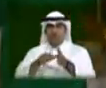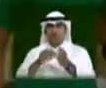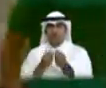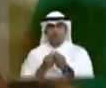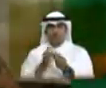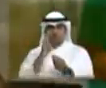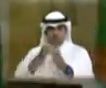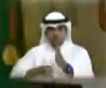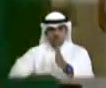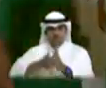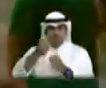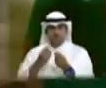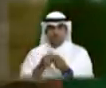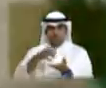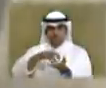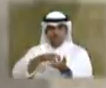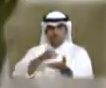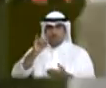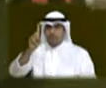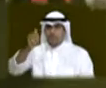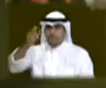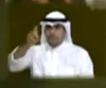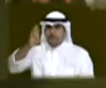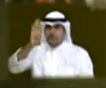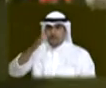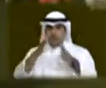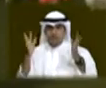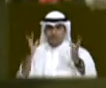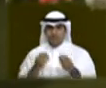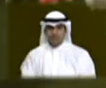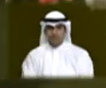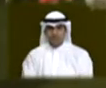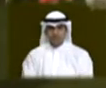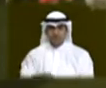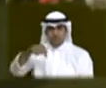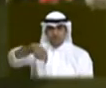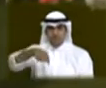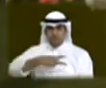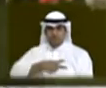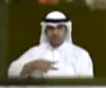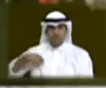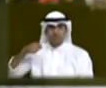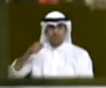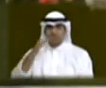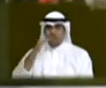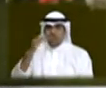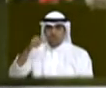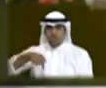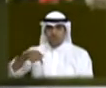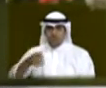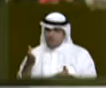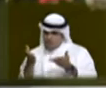القناعي من محافظة مبارك الكبير. احنا اليوم دائما تسعى الوزارة الى إتاحة الفرصة